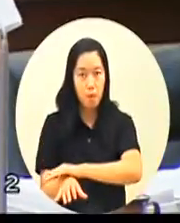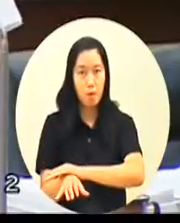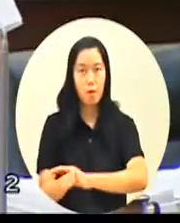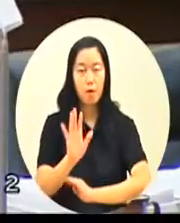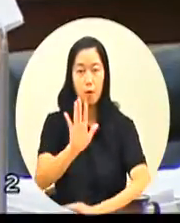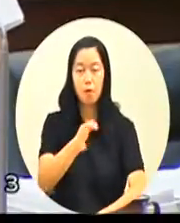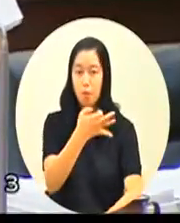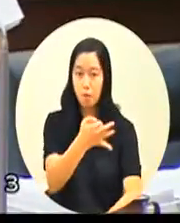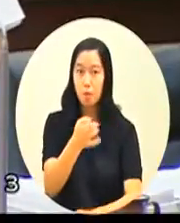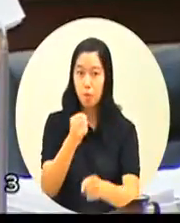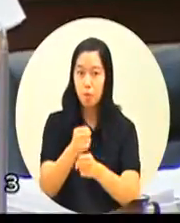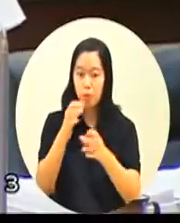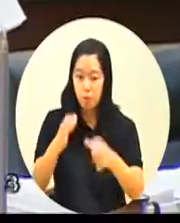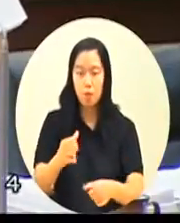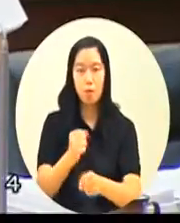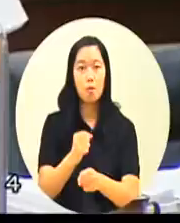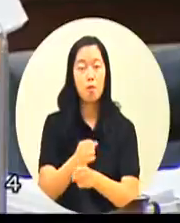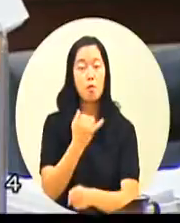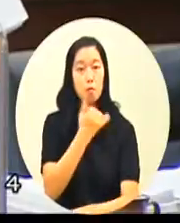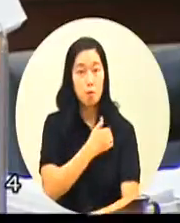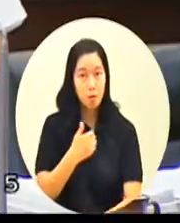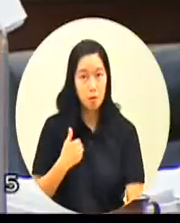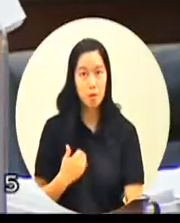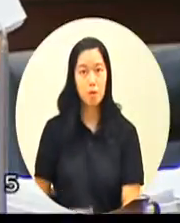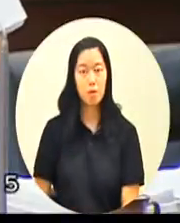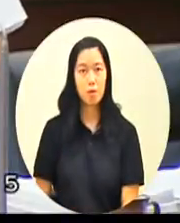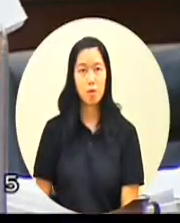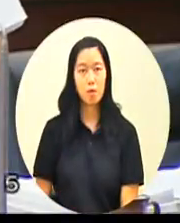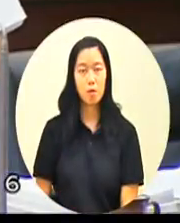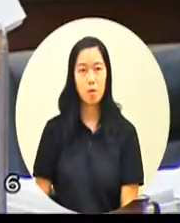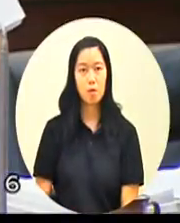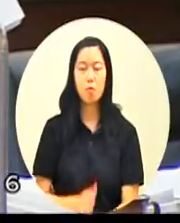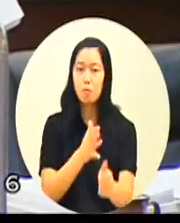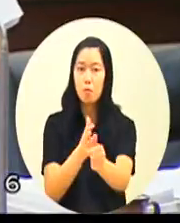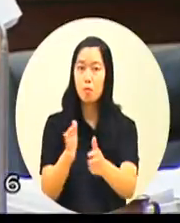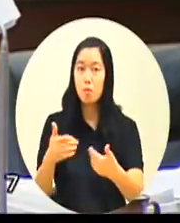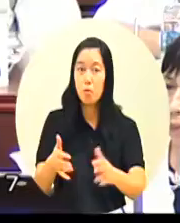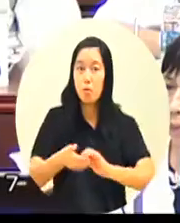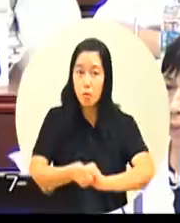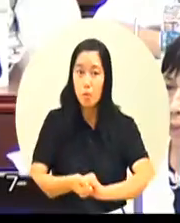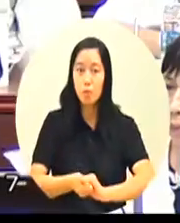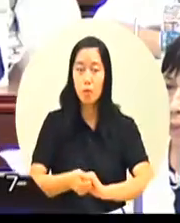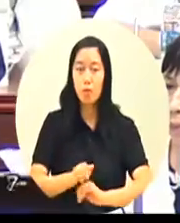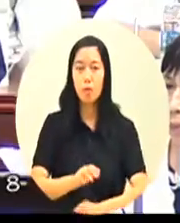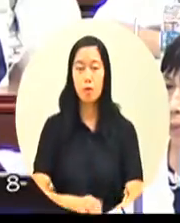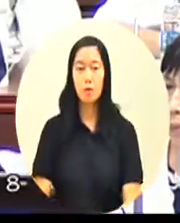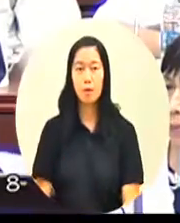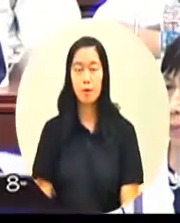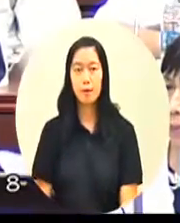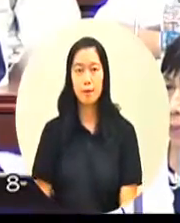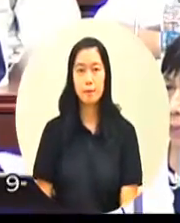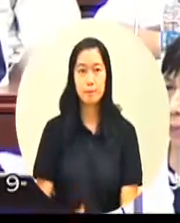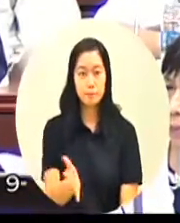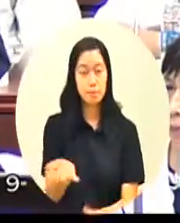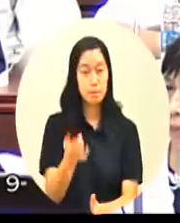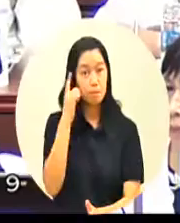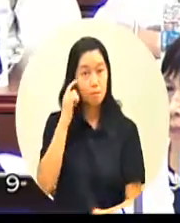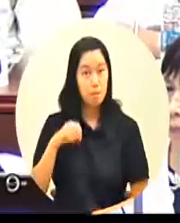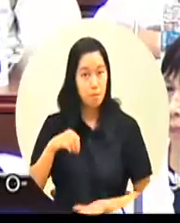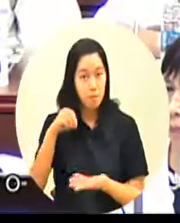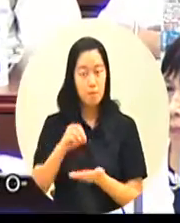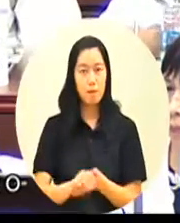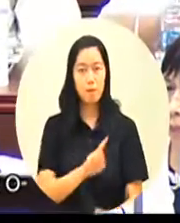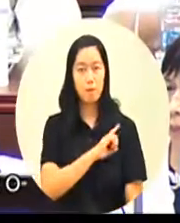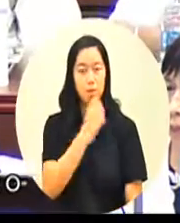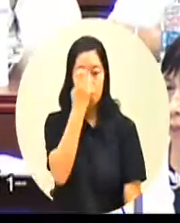安置住宅，局长那这个到底有没有要明确？ 跟议员说明啊，其实您刚刚有提到自治